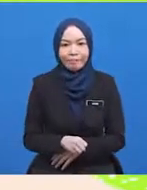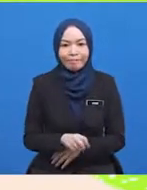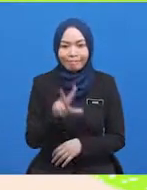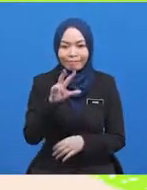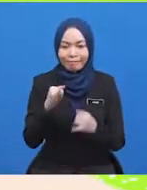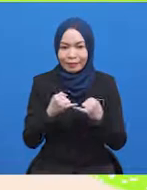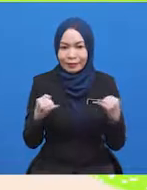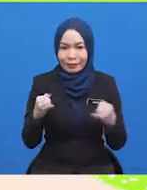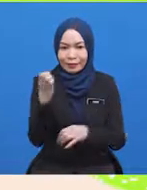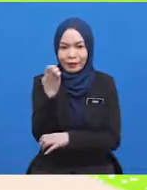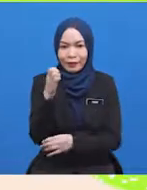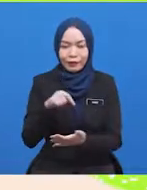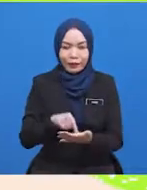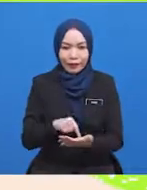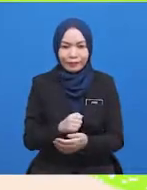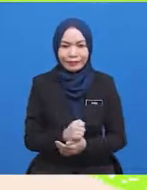batuan metamorfosis.